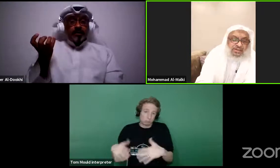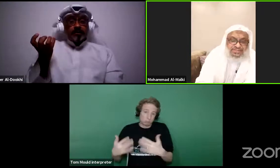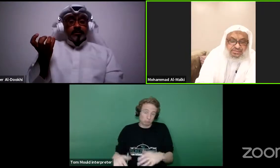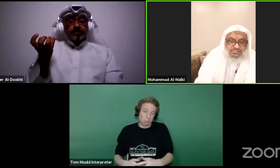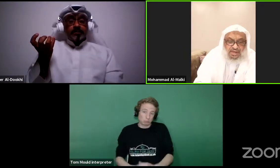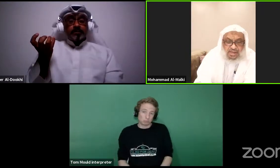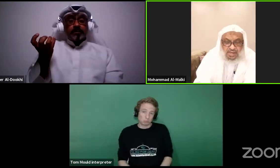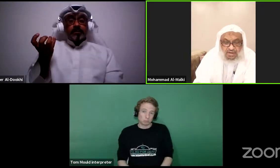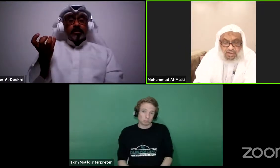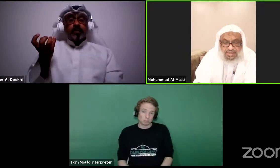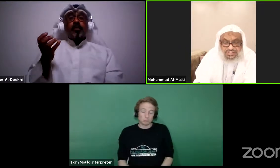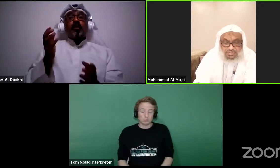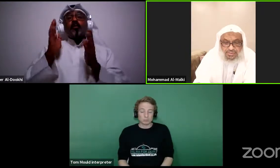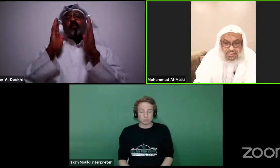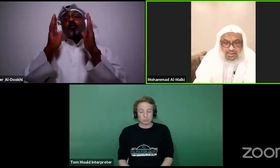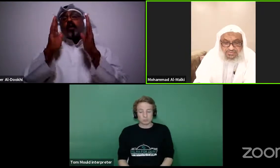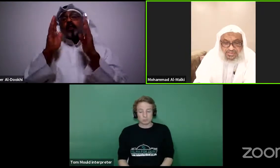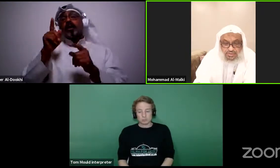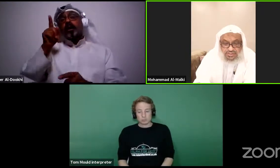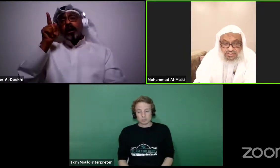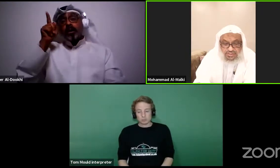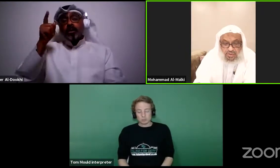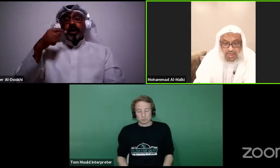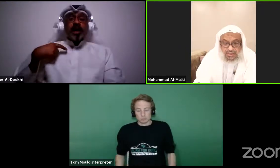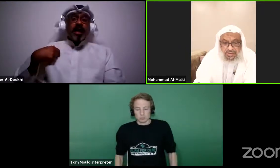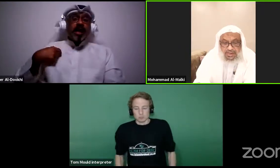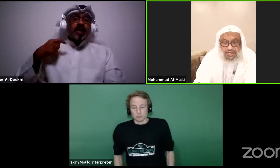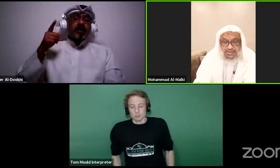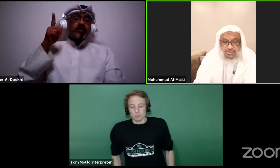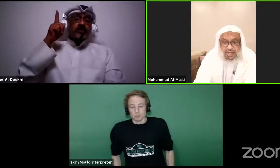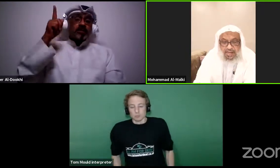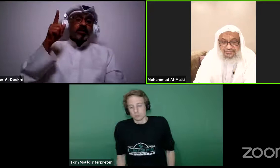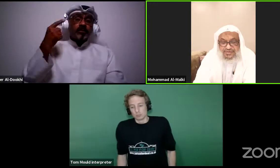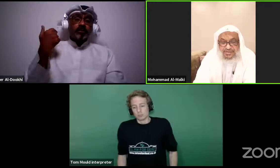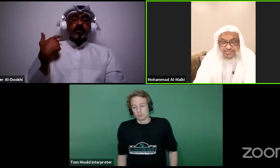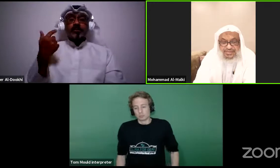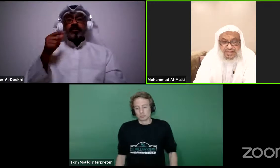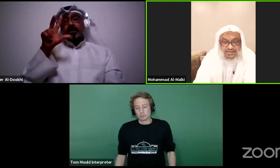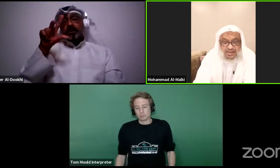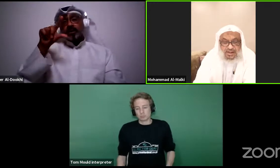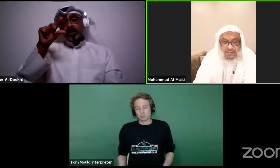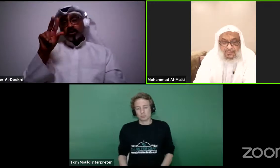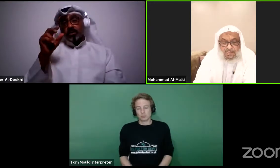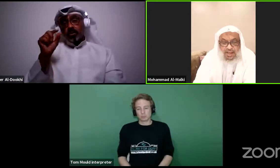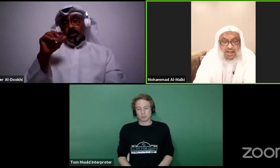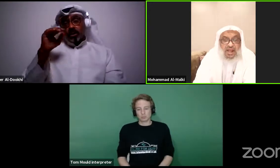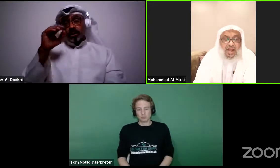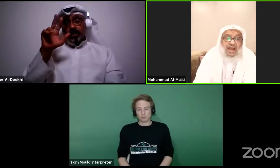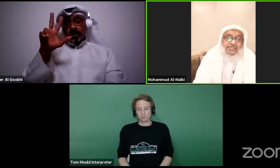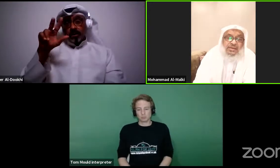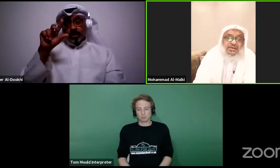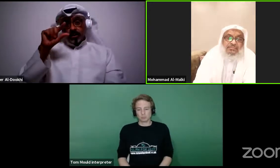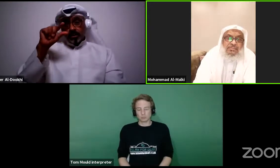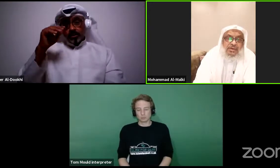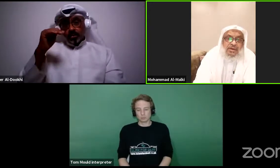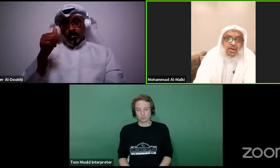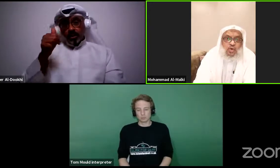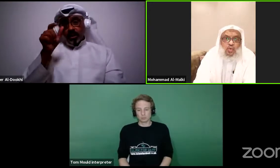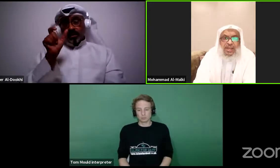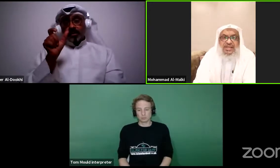مباركة كما سماها الله عز وجل في سورة الدخان، حيث قال في مطلعها